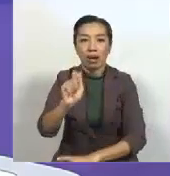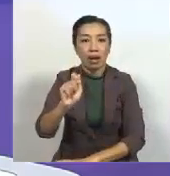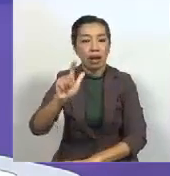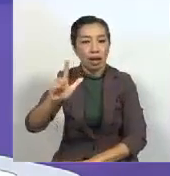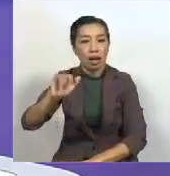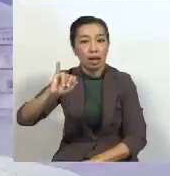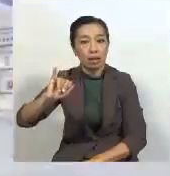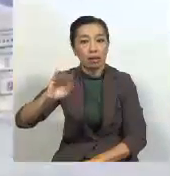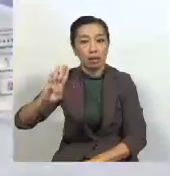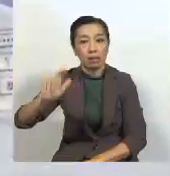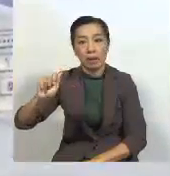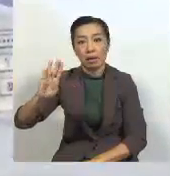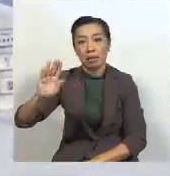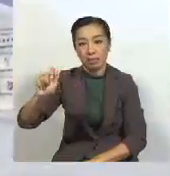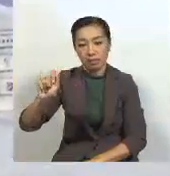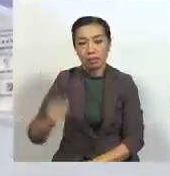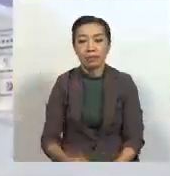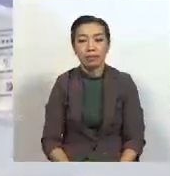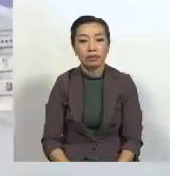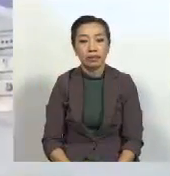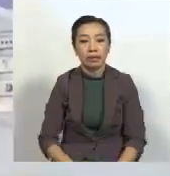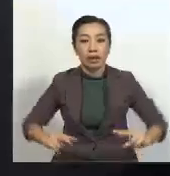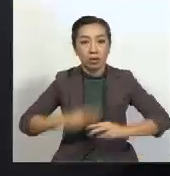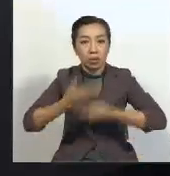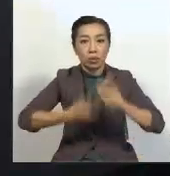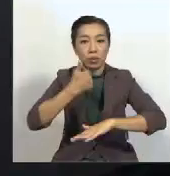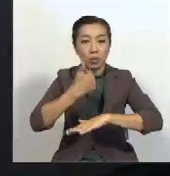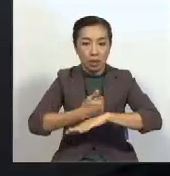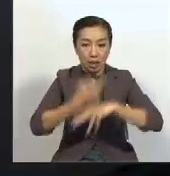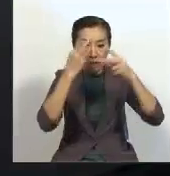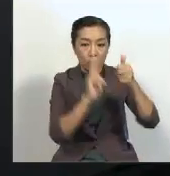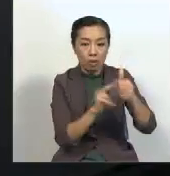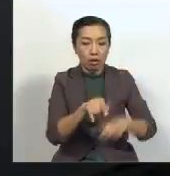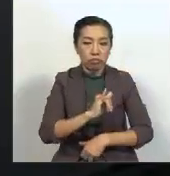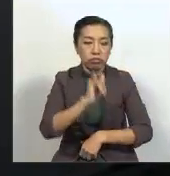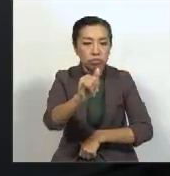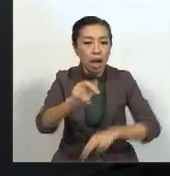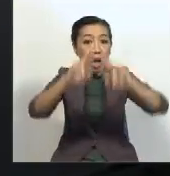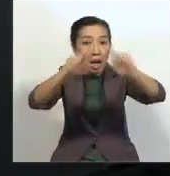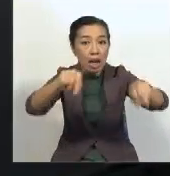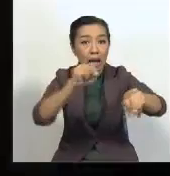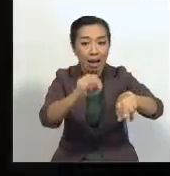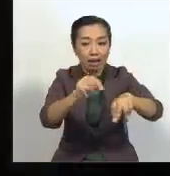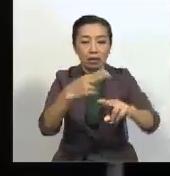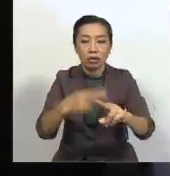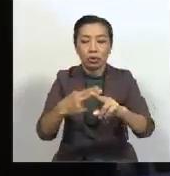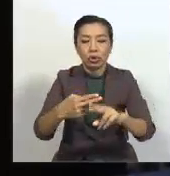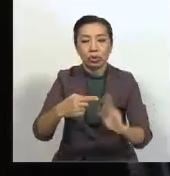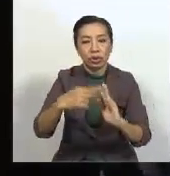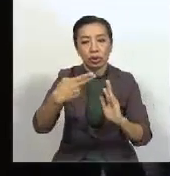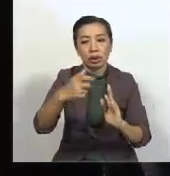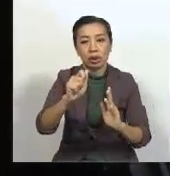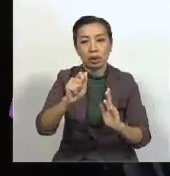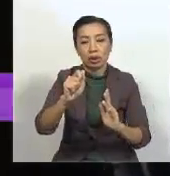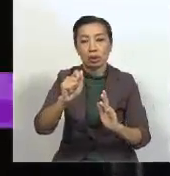โดยรองนายกรัฐมนตรีและรัฐมนตรีว่าการกระทรวงพาณิชย์ได้ไปเยี่ยมชมเหอหมาเฟสนะคะซึ่งที่นี่เขาเป็นร้านค้า